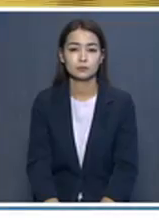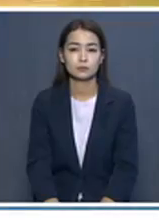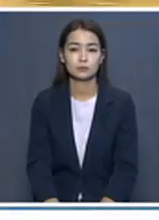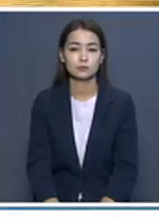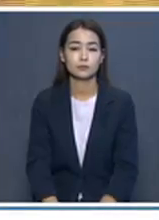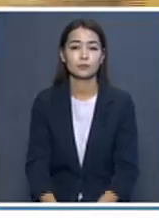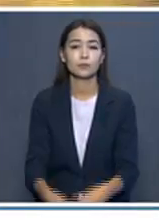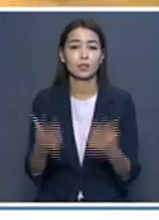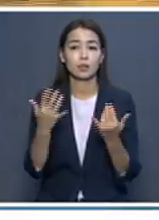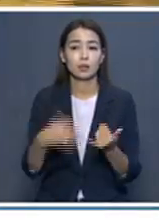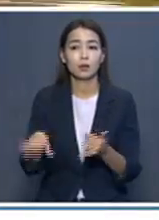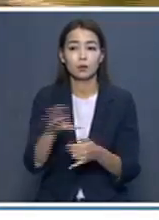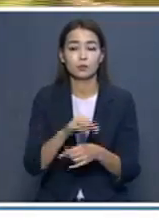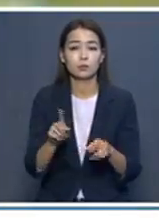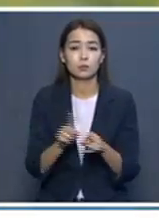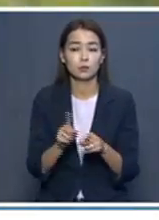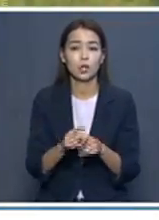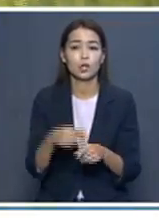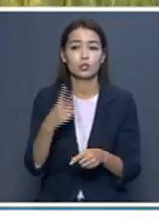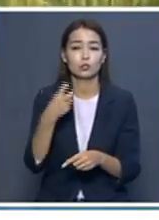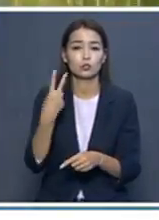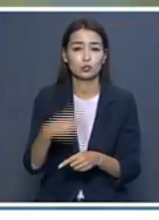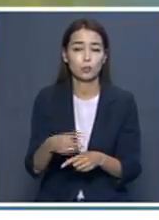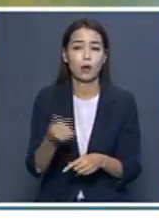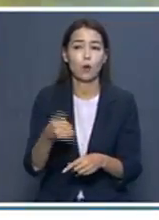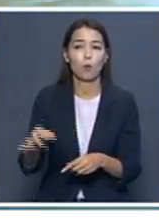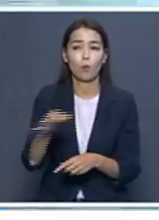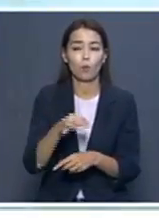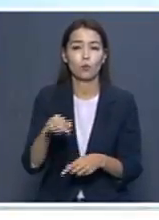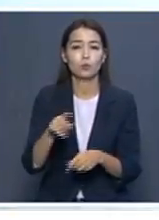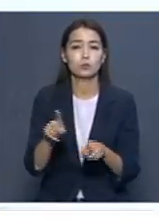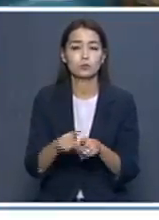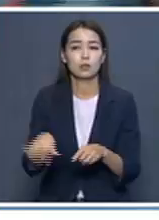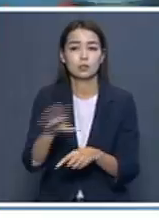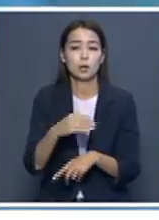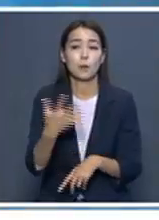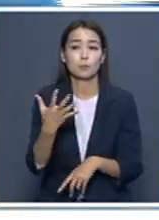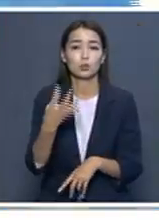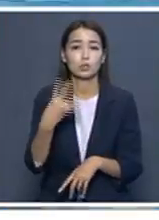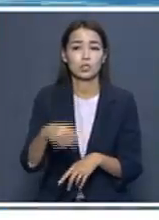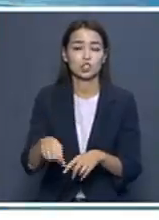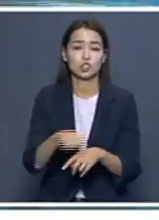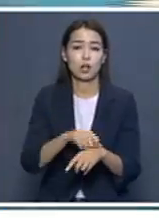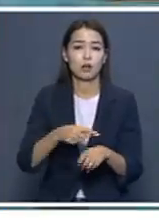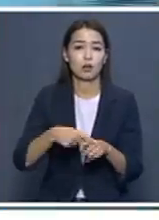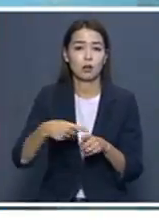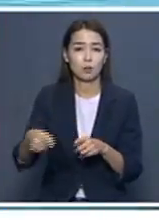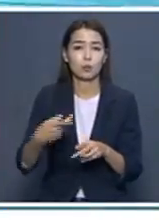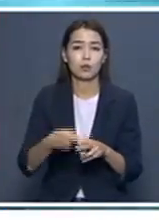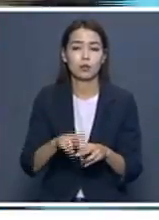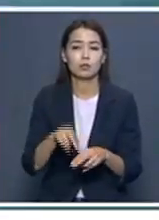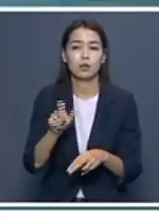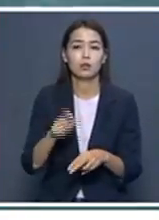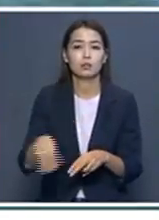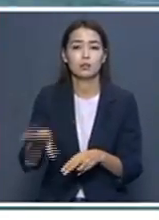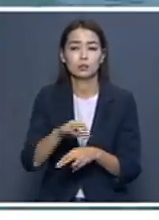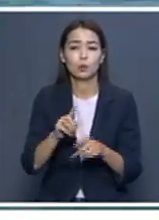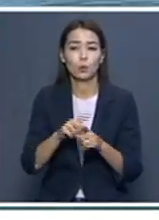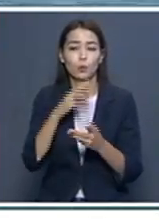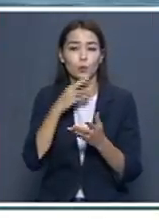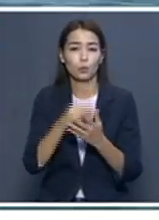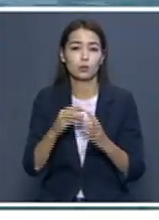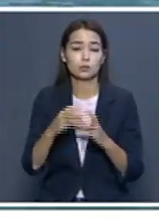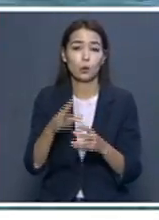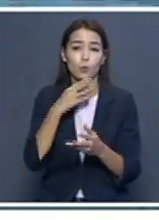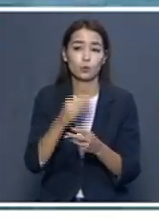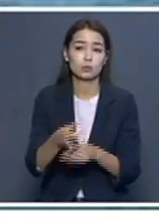Құйған ауылы ауданның орталығы Бақанастан 220, ал облыс орталығы Талдықорғаннан 540 шақырым. 1,5 мың халқы бар елді мекен ортасынан Іле өзенінің бір